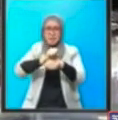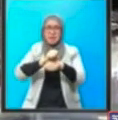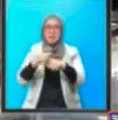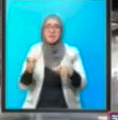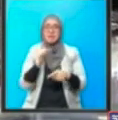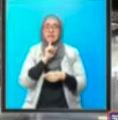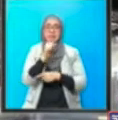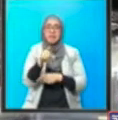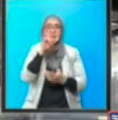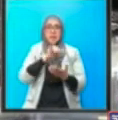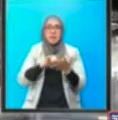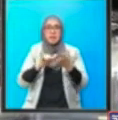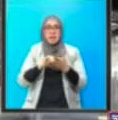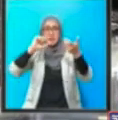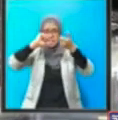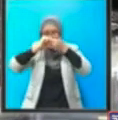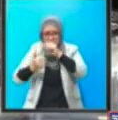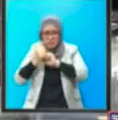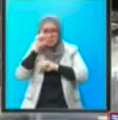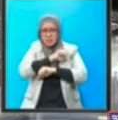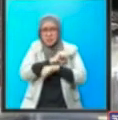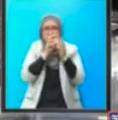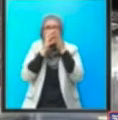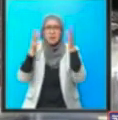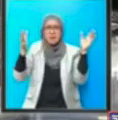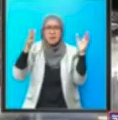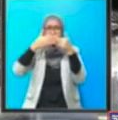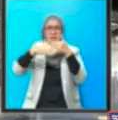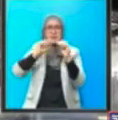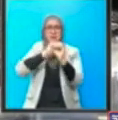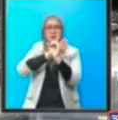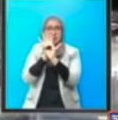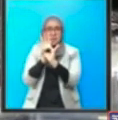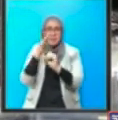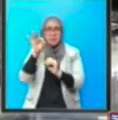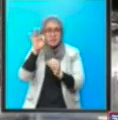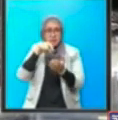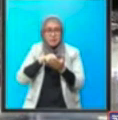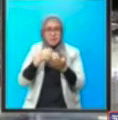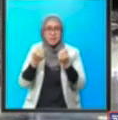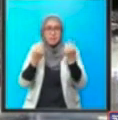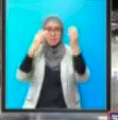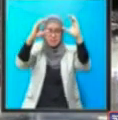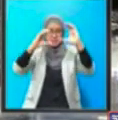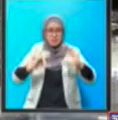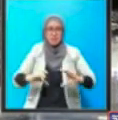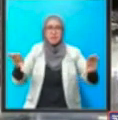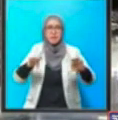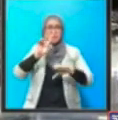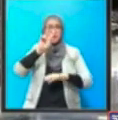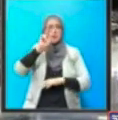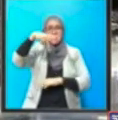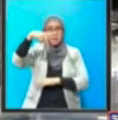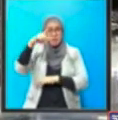isu yang cukup saat selepas PD Mike cuma beras ini beberapa langkah yang telah diambil oleh PH Kementerian yang